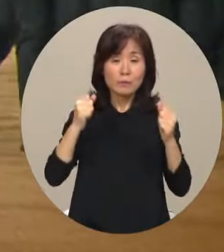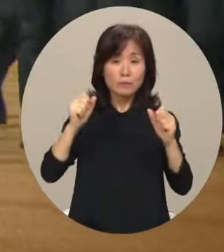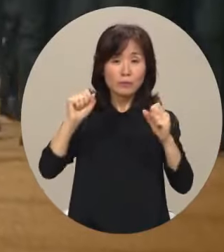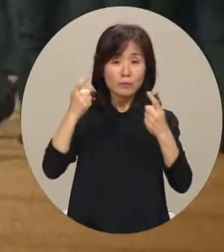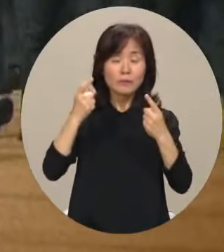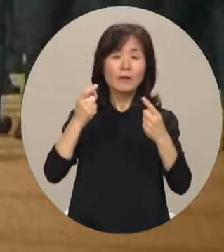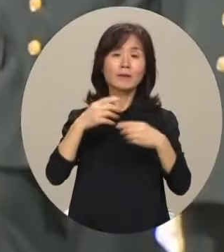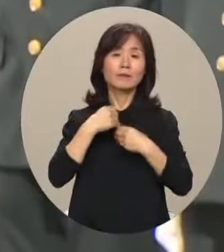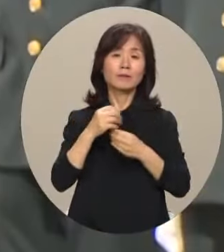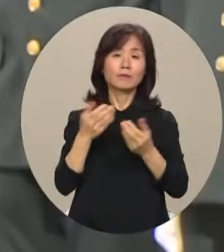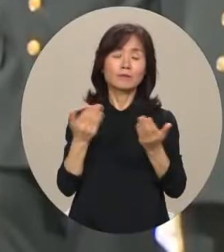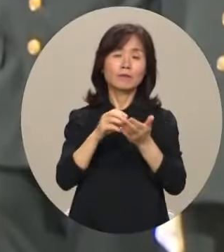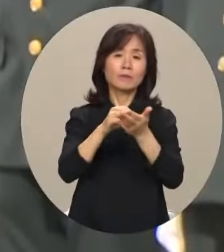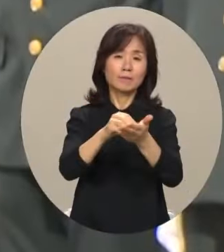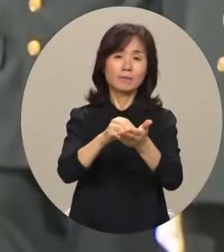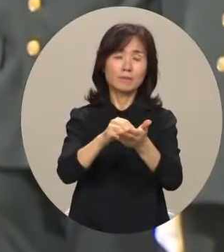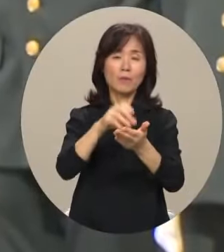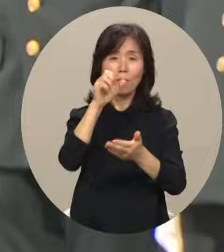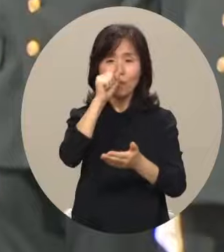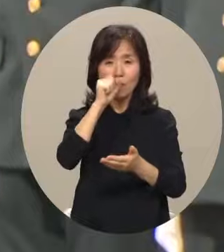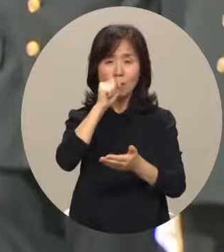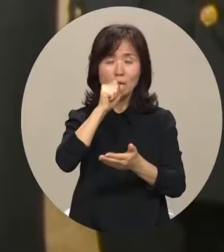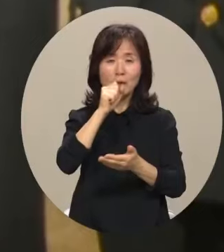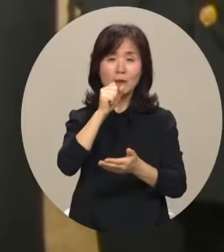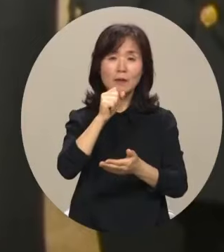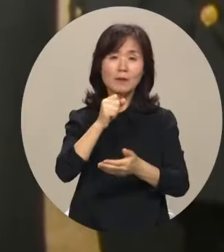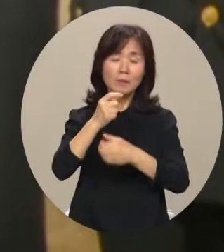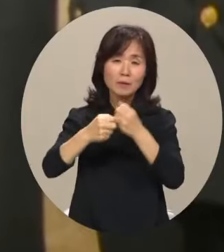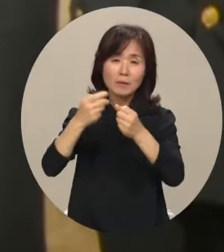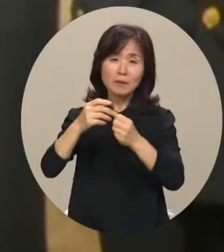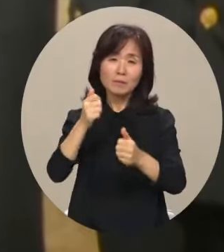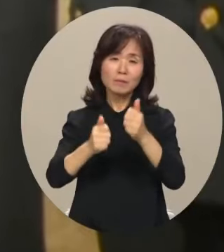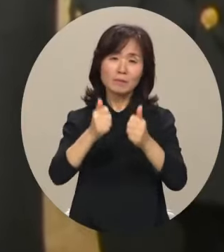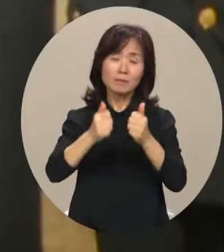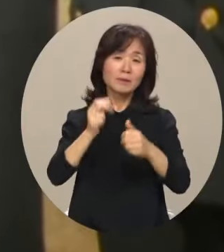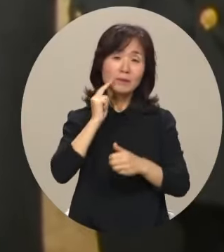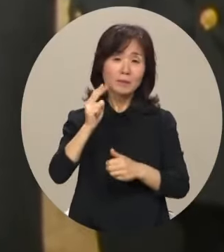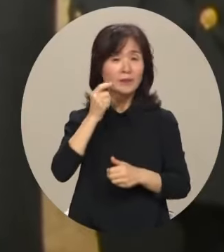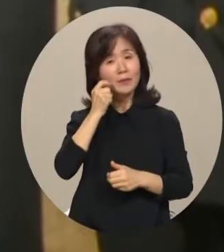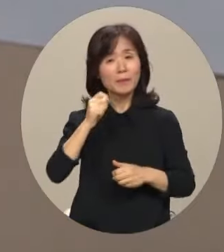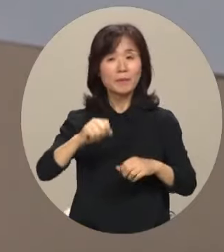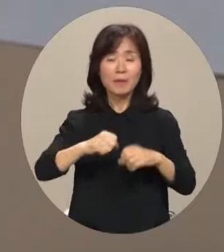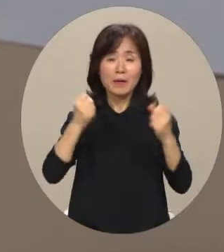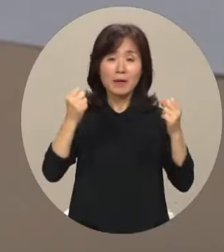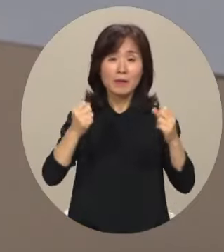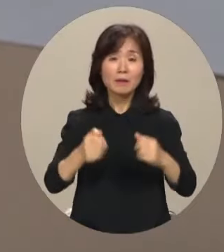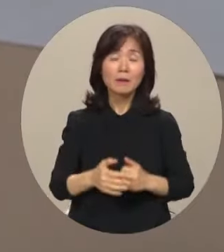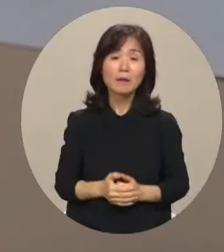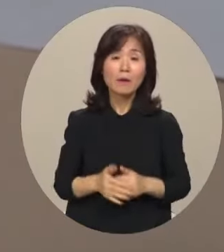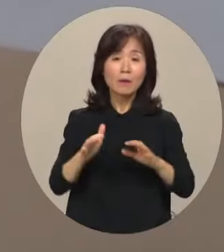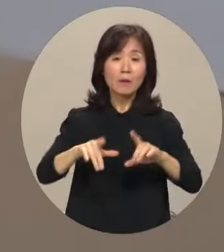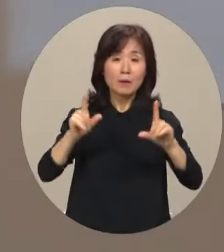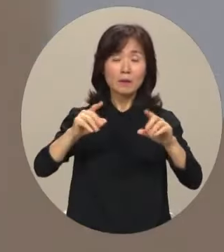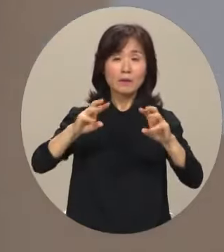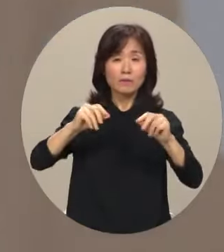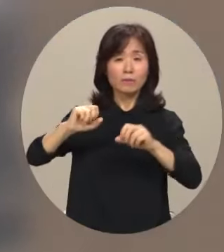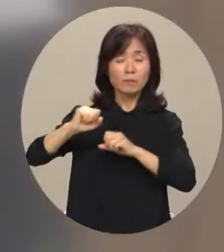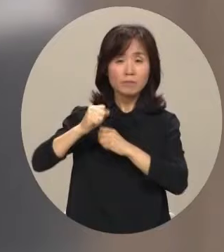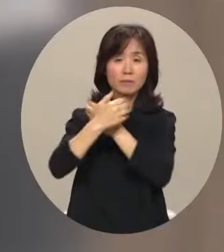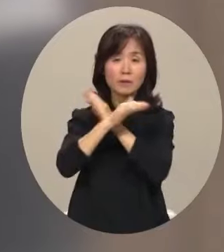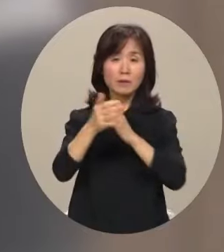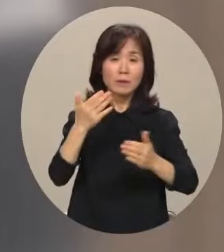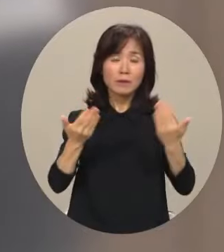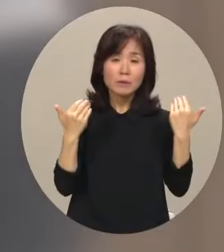할 수 있다는 장점으로 해마다 수십대 1의 경쟁률을 보이며 인기를 끌어왔습니다 올해 육군사관학교의